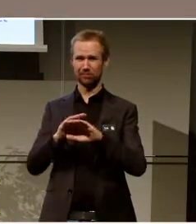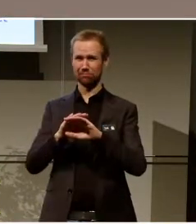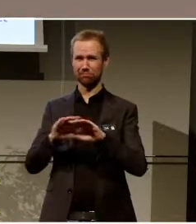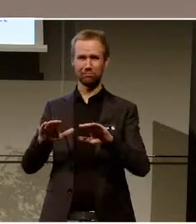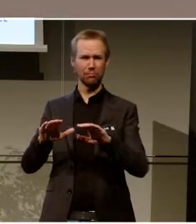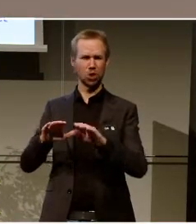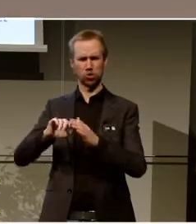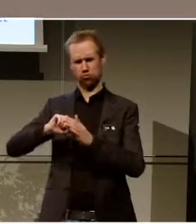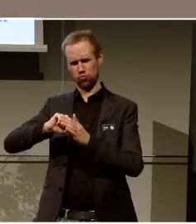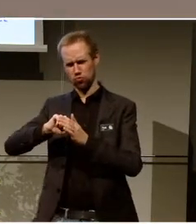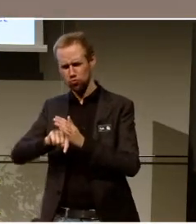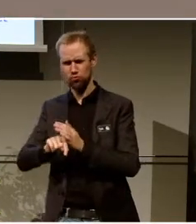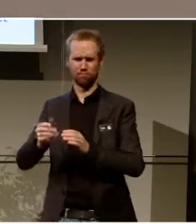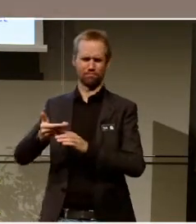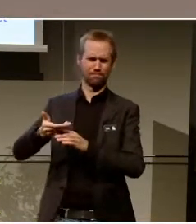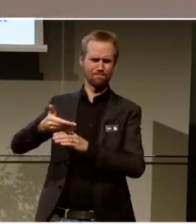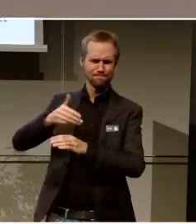kompetenser som